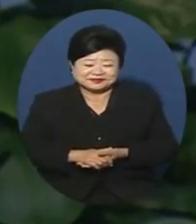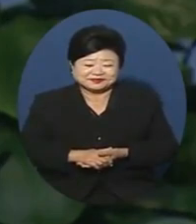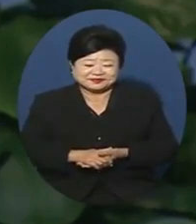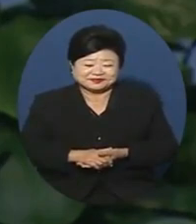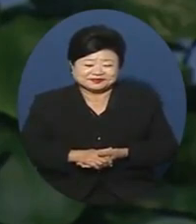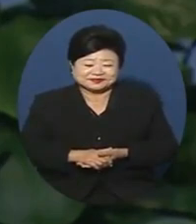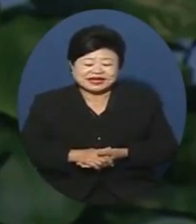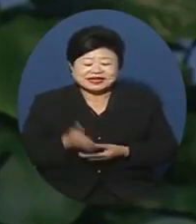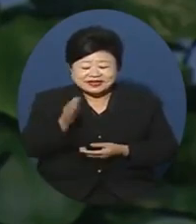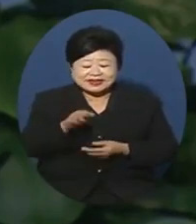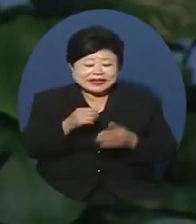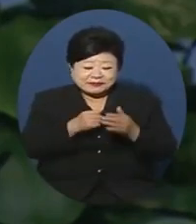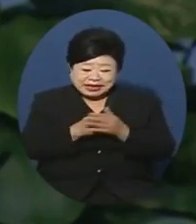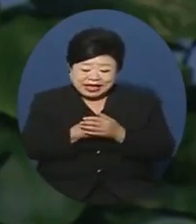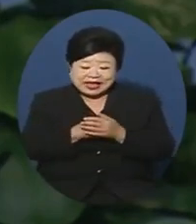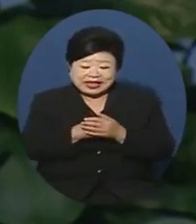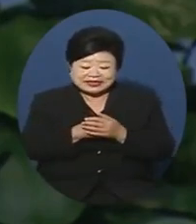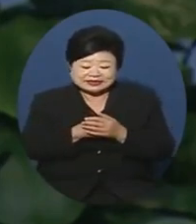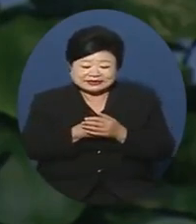그래서